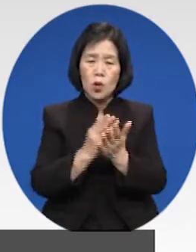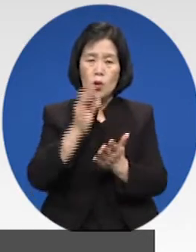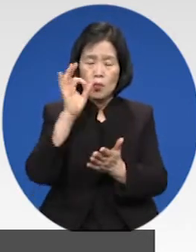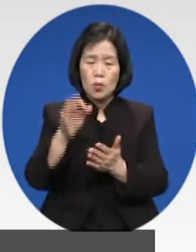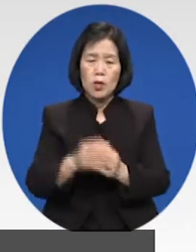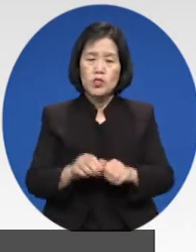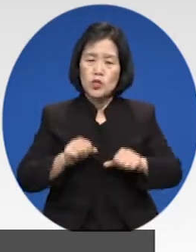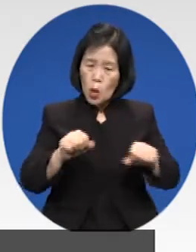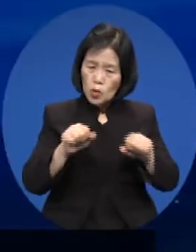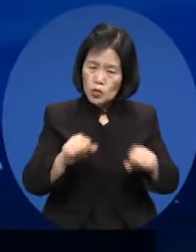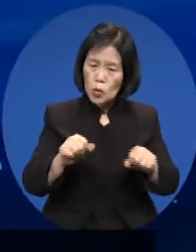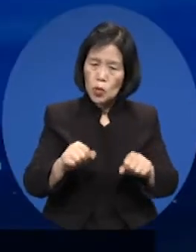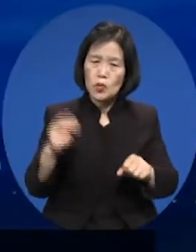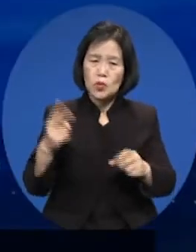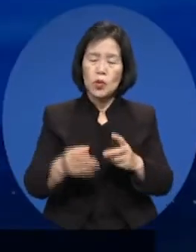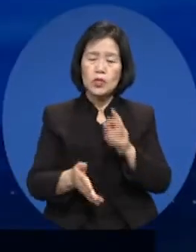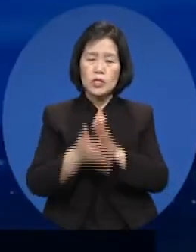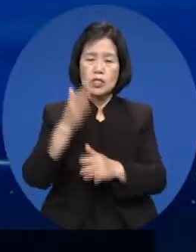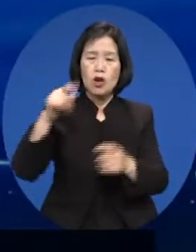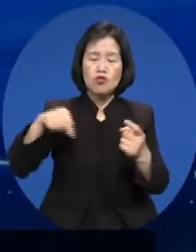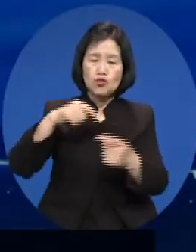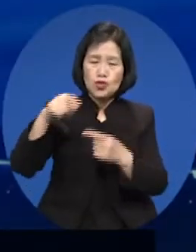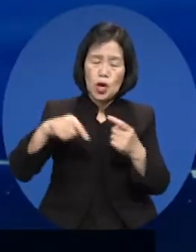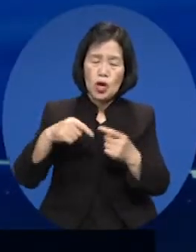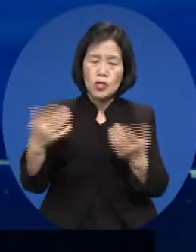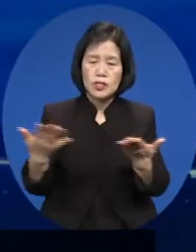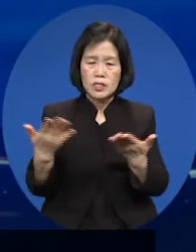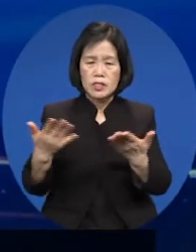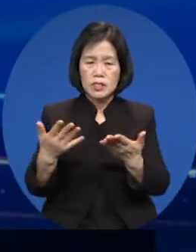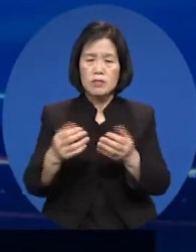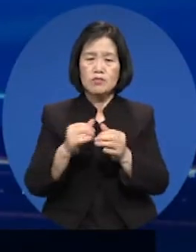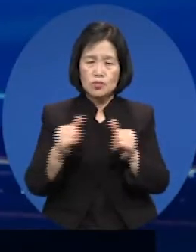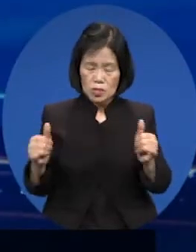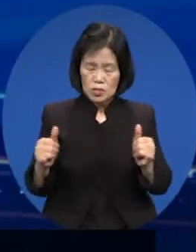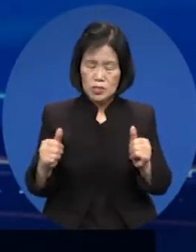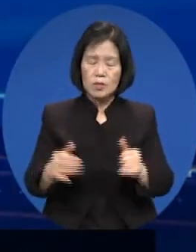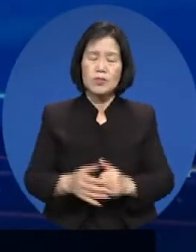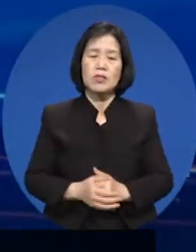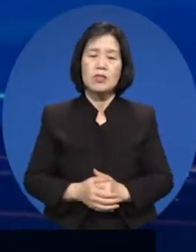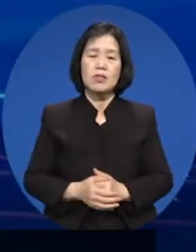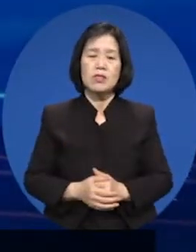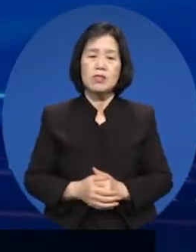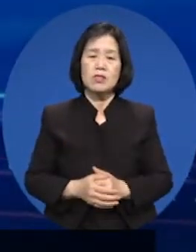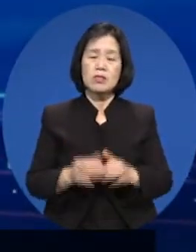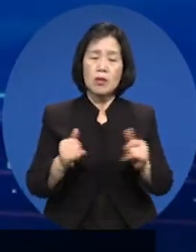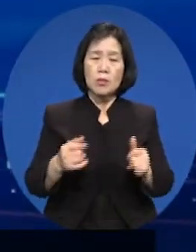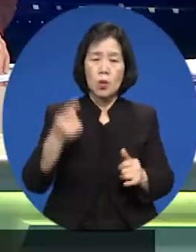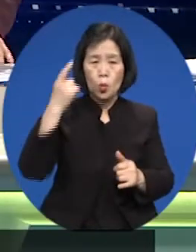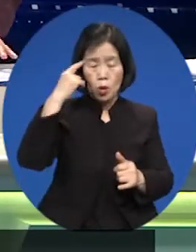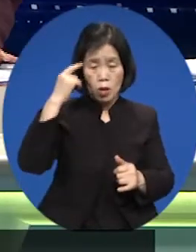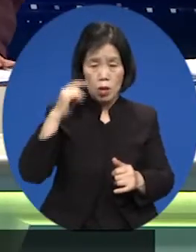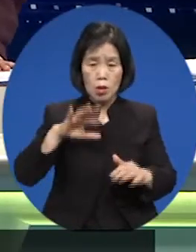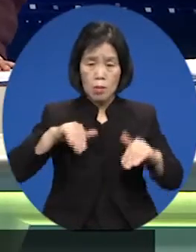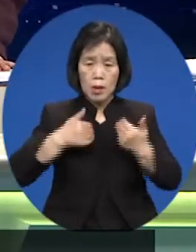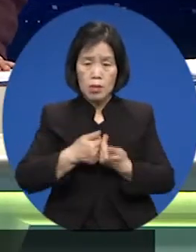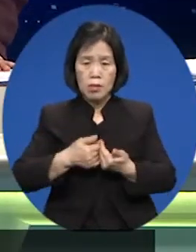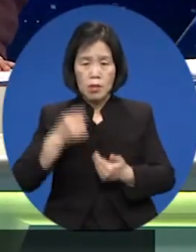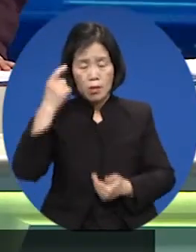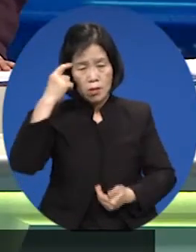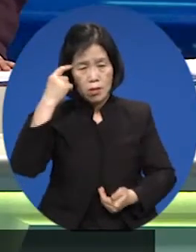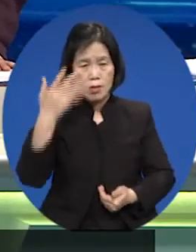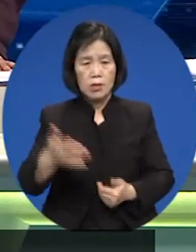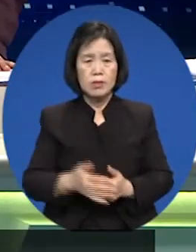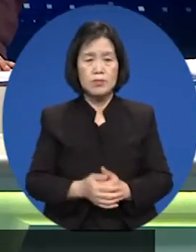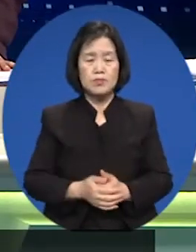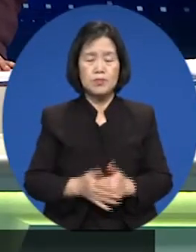보니까 청소 또 시설 운영직에 근무하는 분들이십니다. 그런데 이분들이 왜 이렇게 반대를 하고 있는 겁니까?